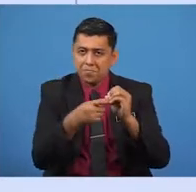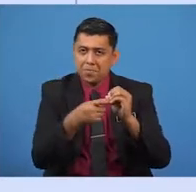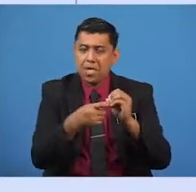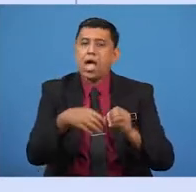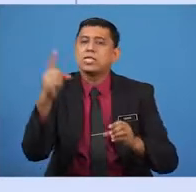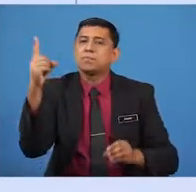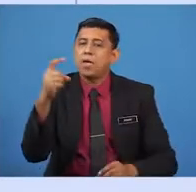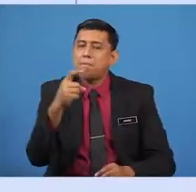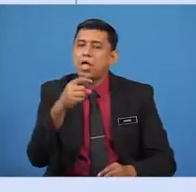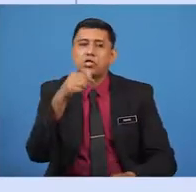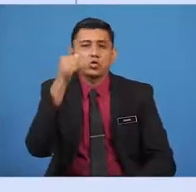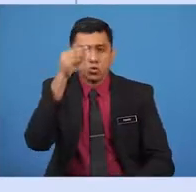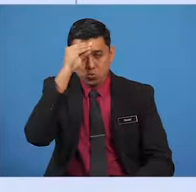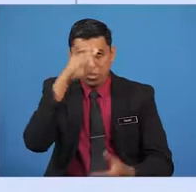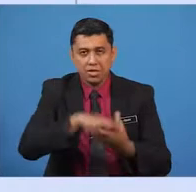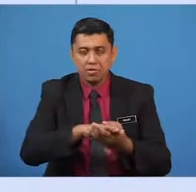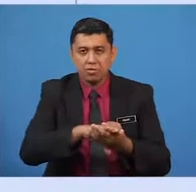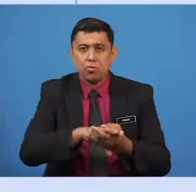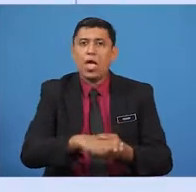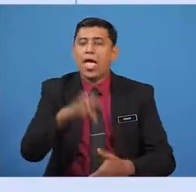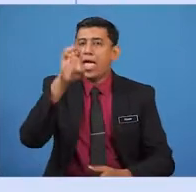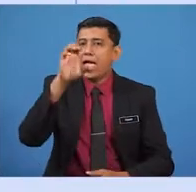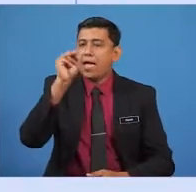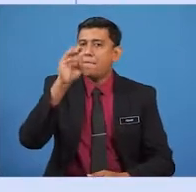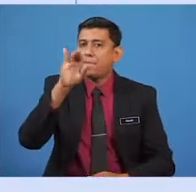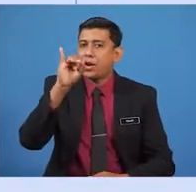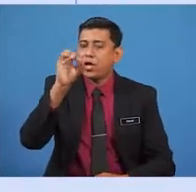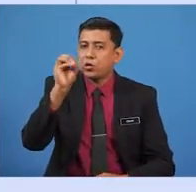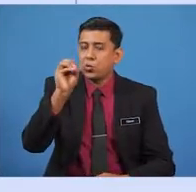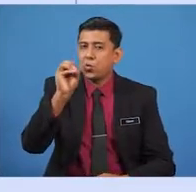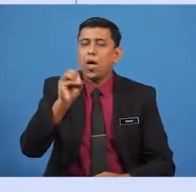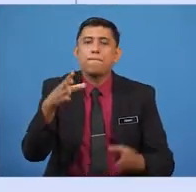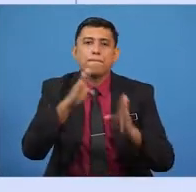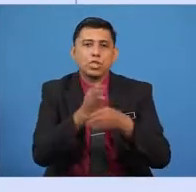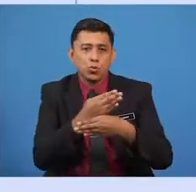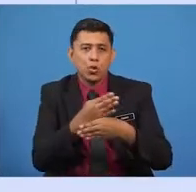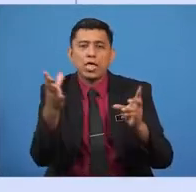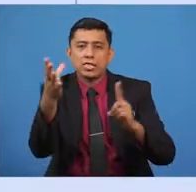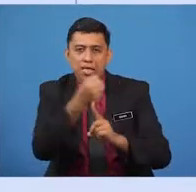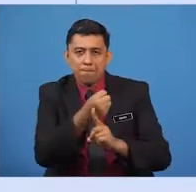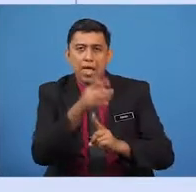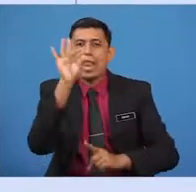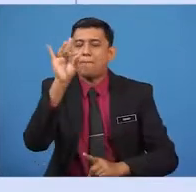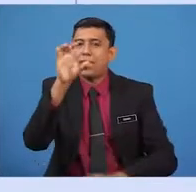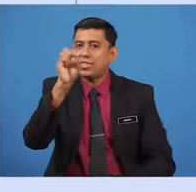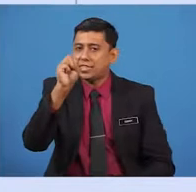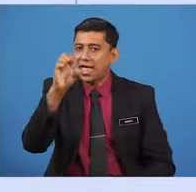oleh sperma suami selepas embrio dibentuk dan mencapai peringkat 8